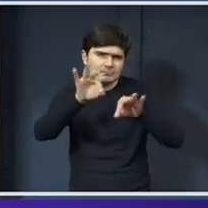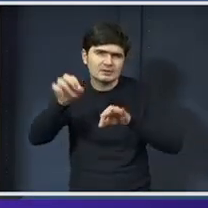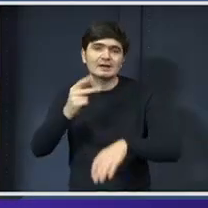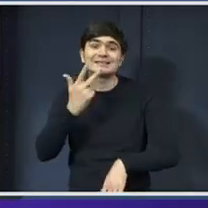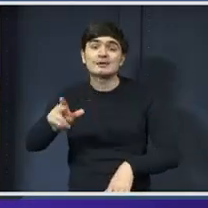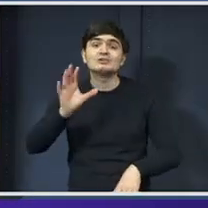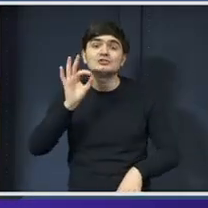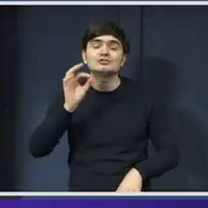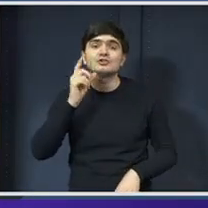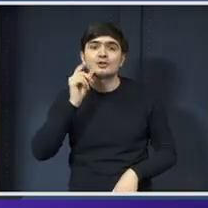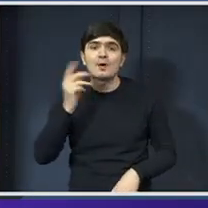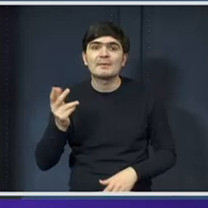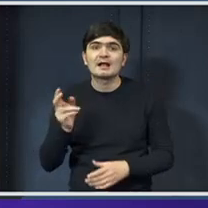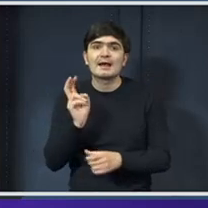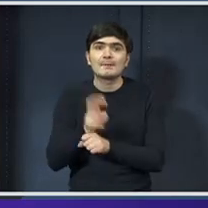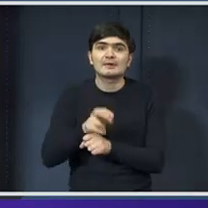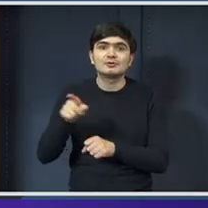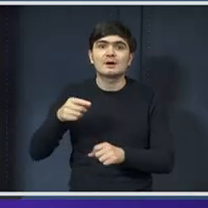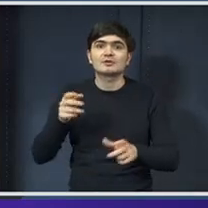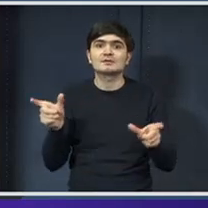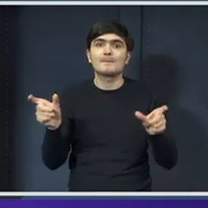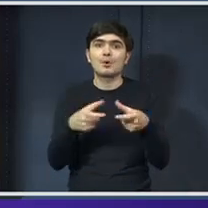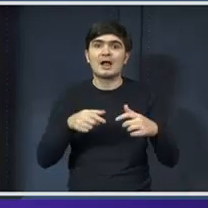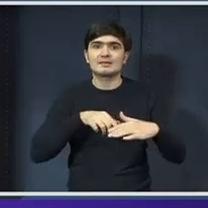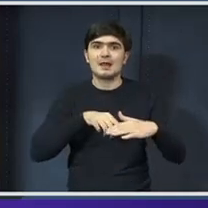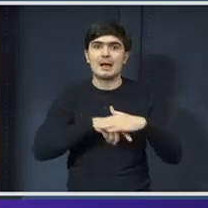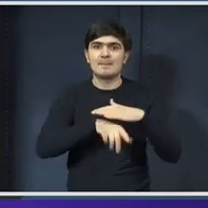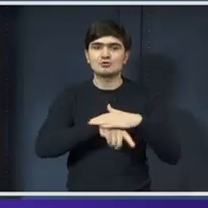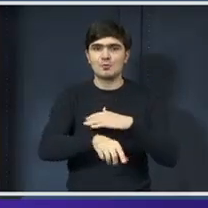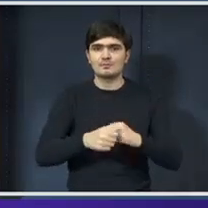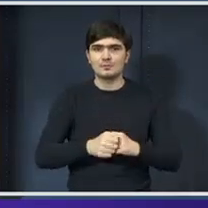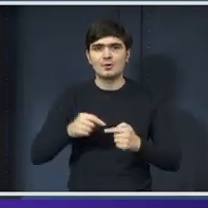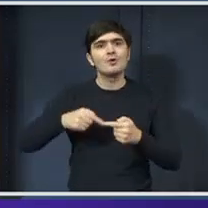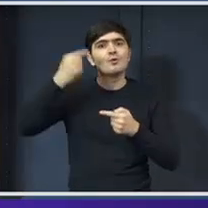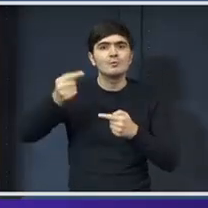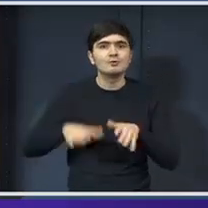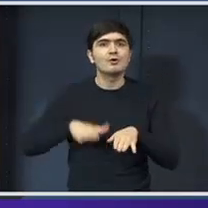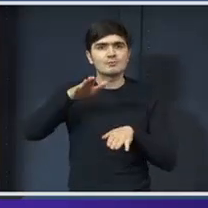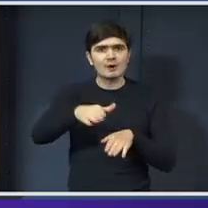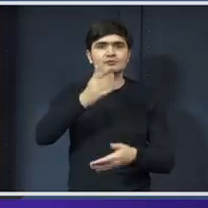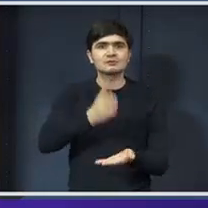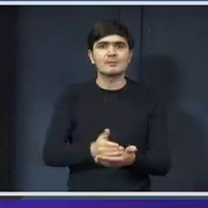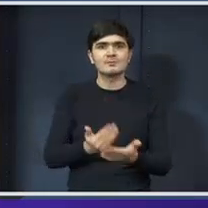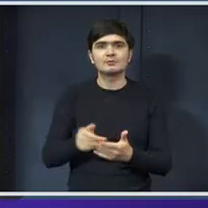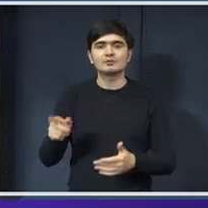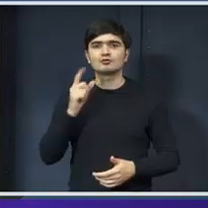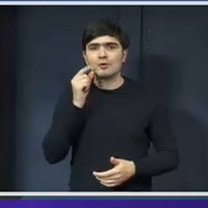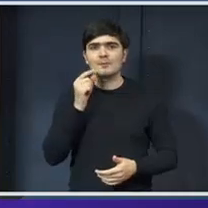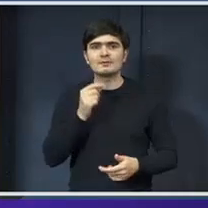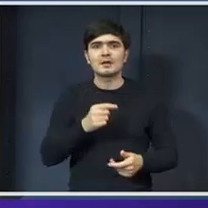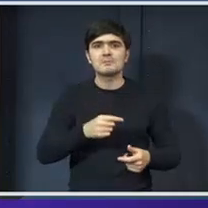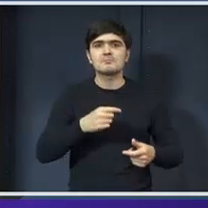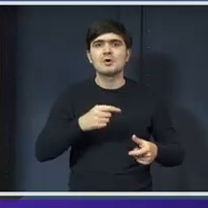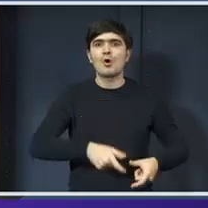dintre participanții care au participat la blocarea metroului. Pașii următori vor fi stabiliți pentru acești oameni de organele de